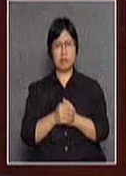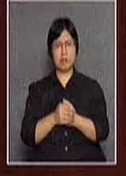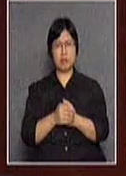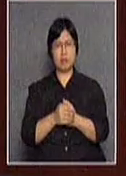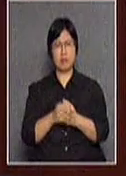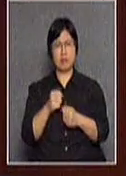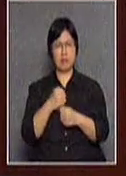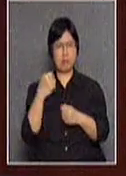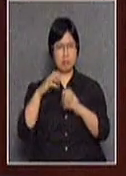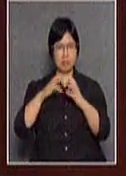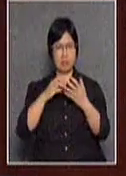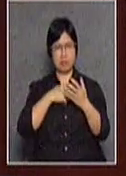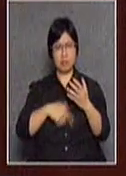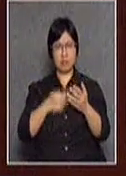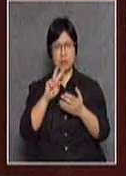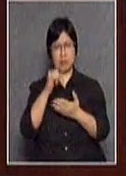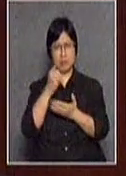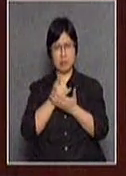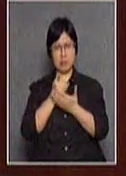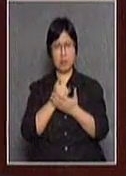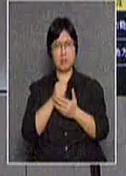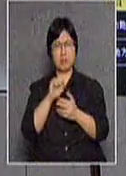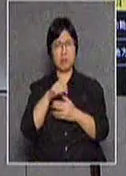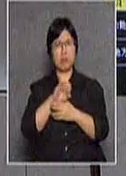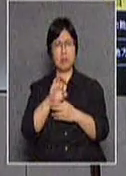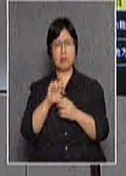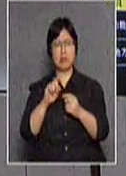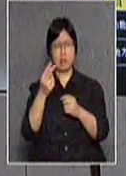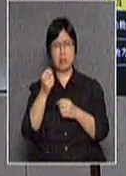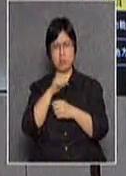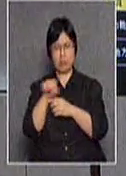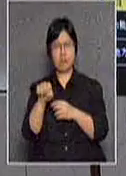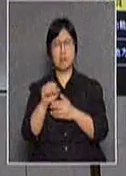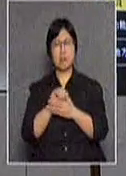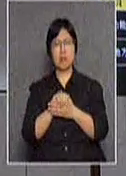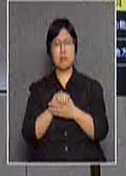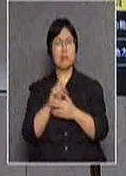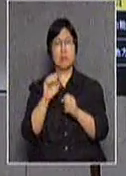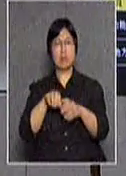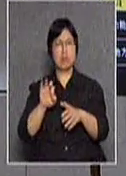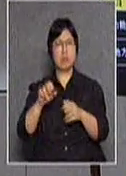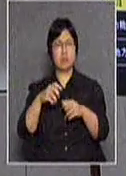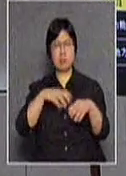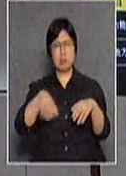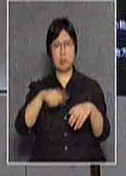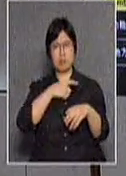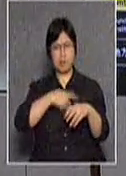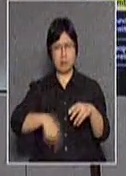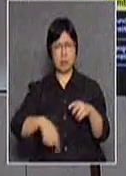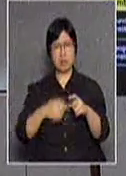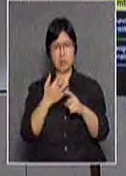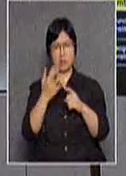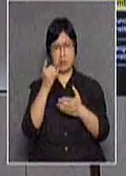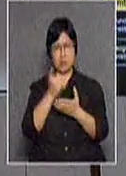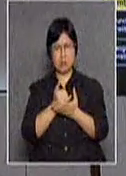功能團體選舉產生的議員22位出席，沒人贊成，20位反對，沒人棄權。分區直接選舉產生的議員15位出